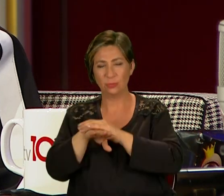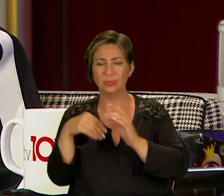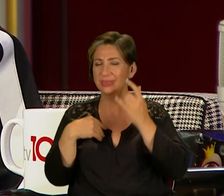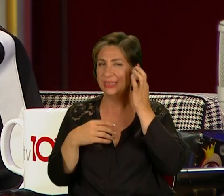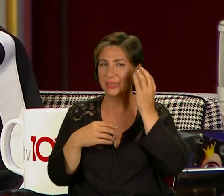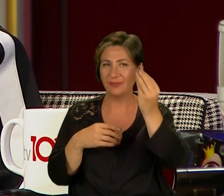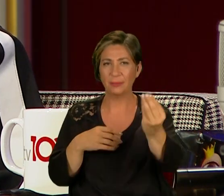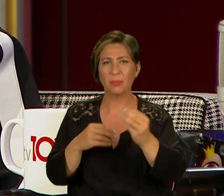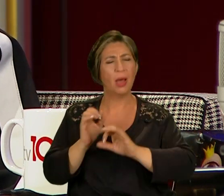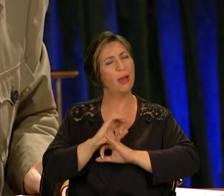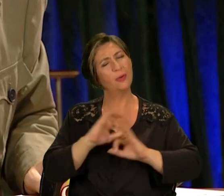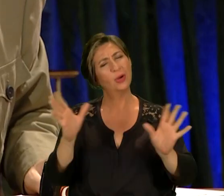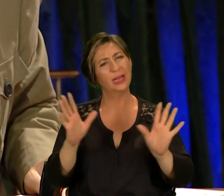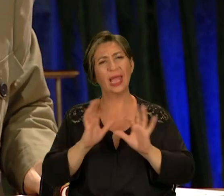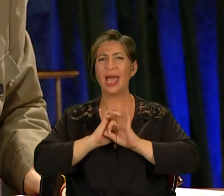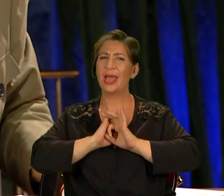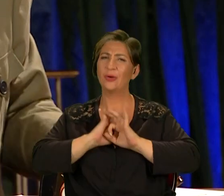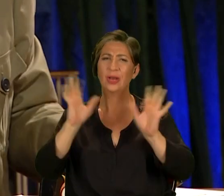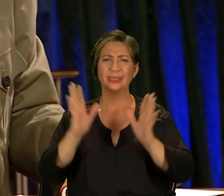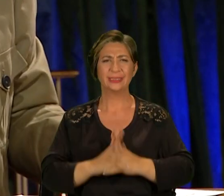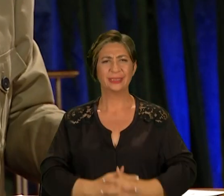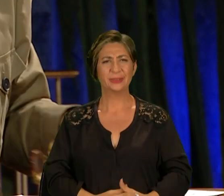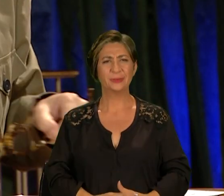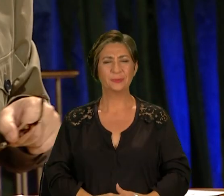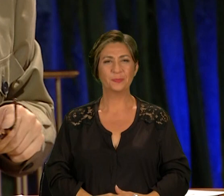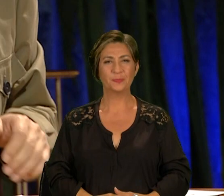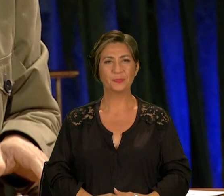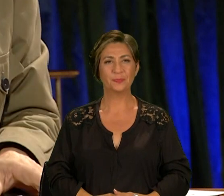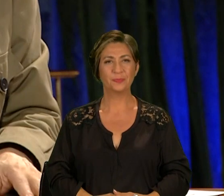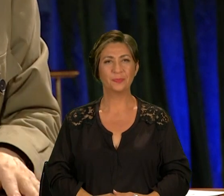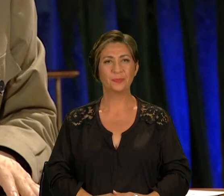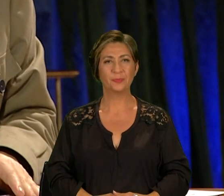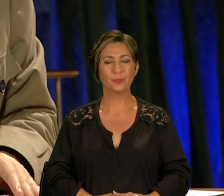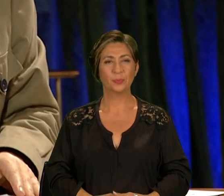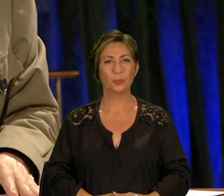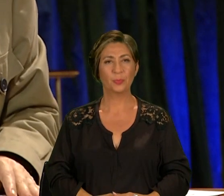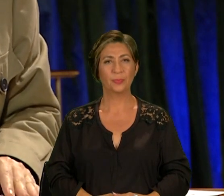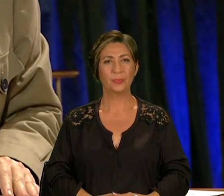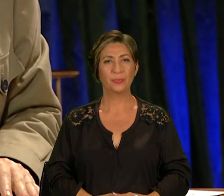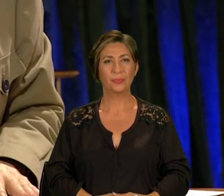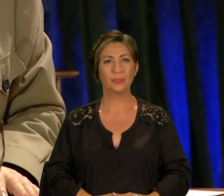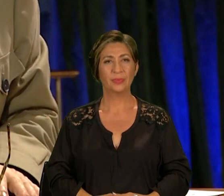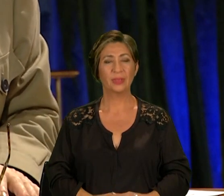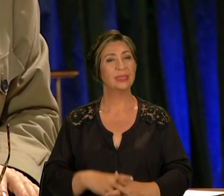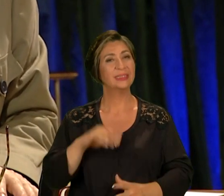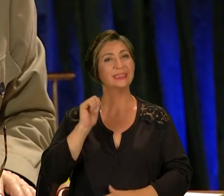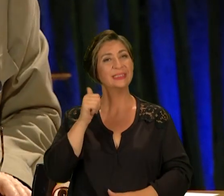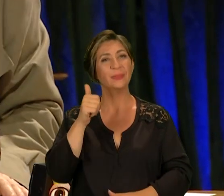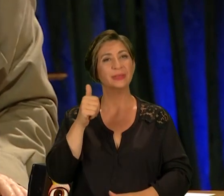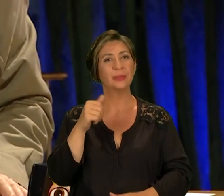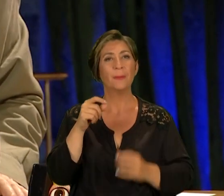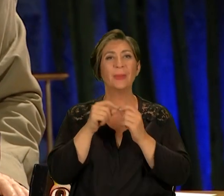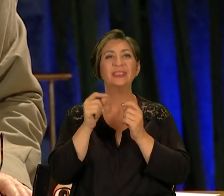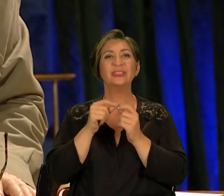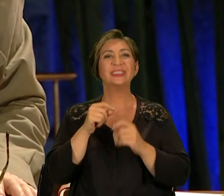dinletebilirim. Harikulade. Çok güzelmiş. Harikuladeydi. Harikuladeydi. Müthişti. Ne zaman biz de tekrar